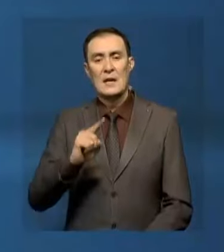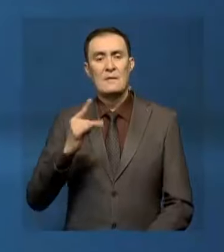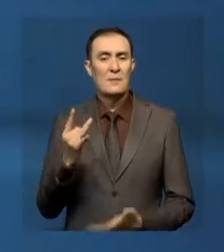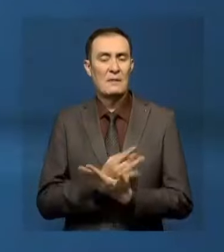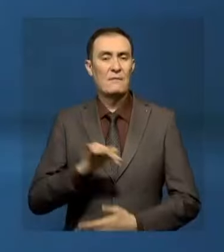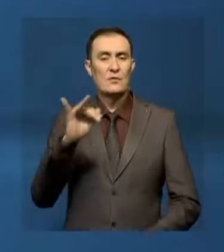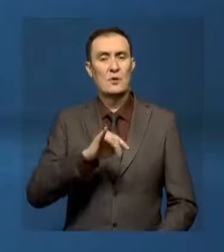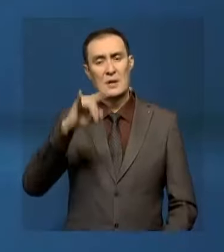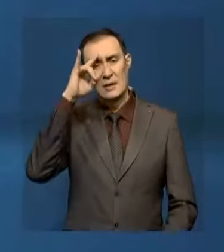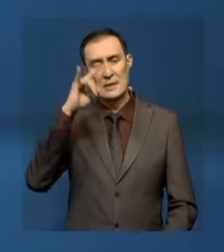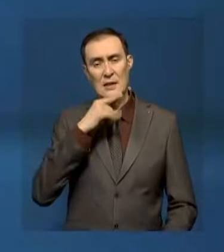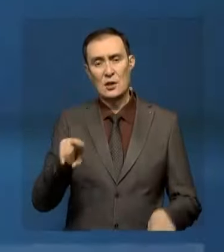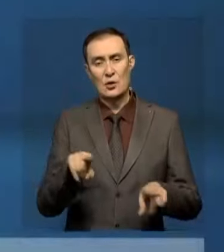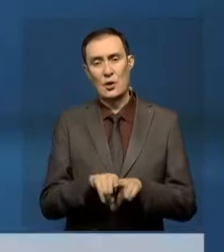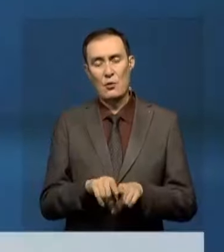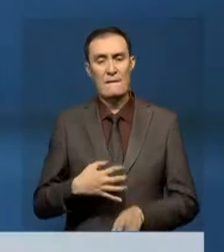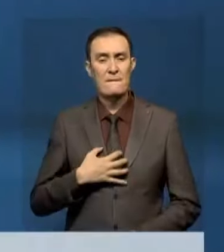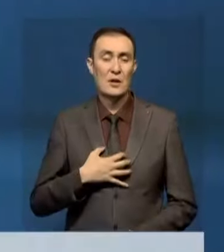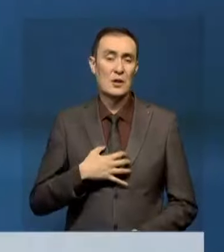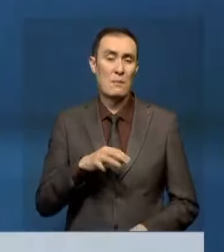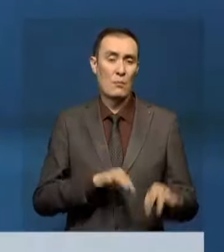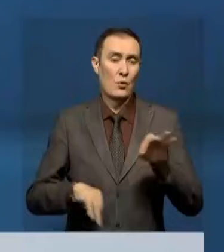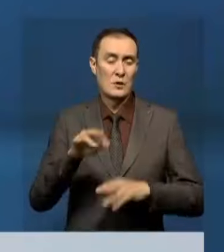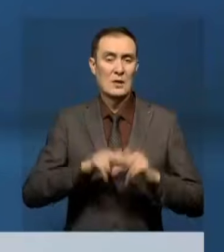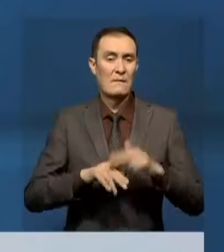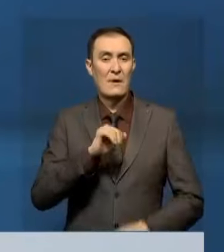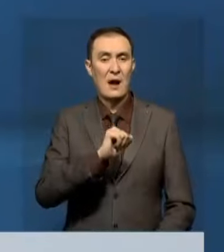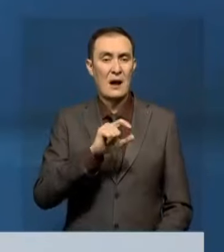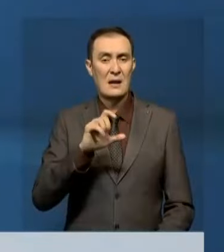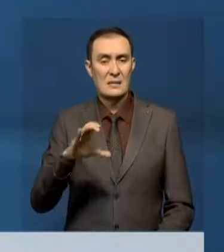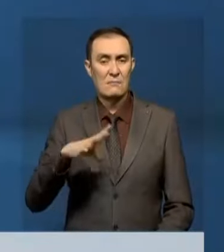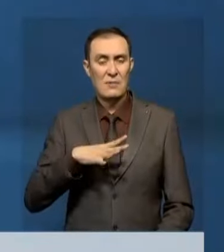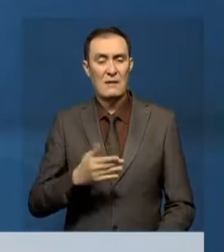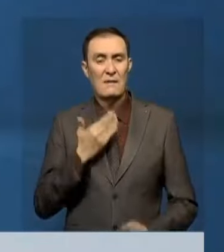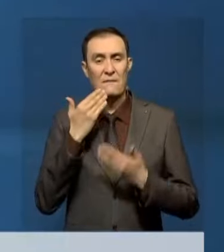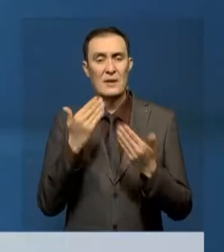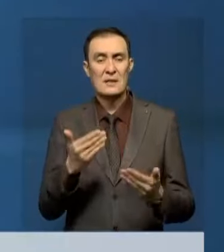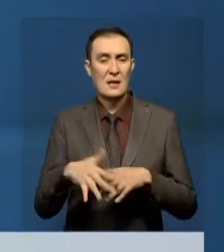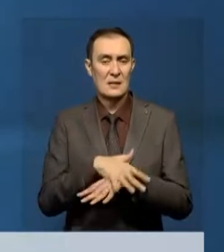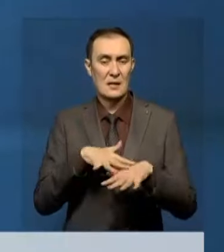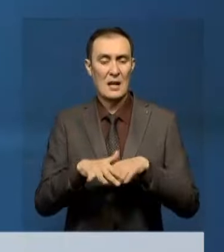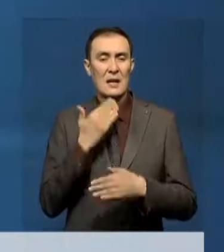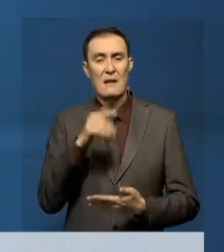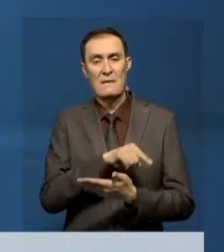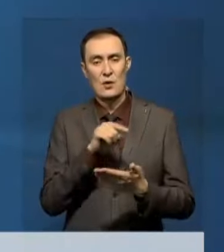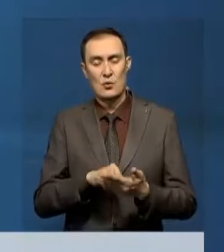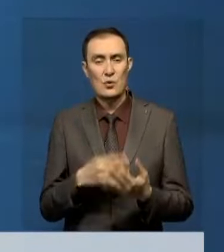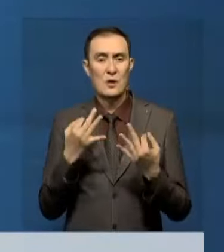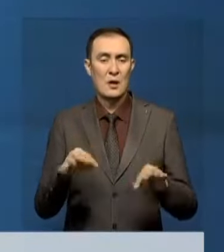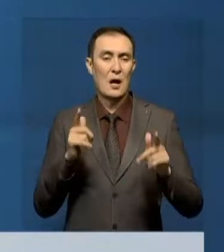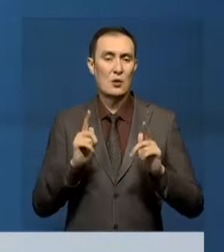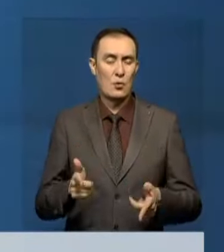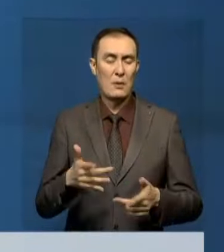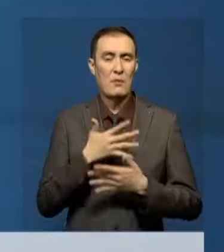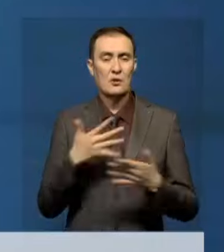Впервые в истории Казахстана такой жизненно важный проект, как строительство АЭС, был вынесен на общенациональный референдум и одобрен